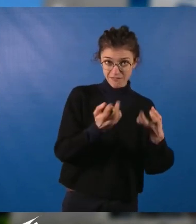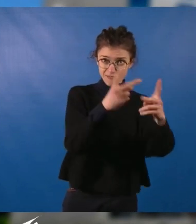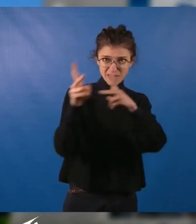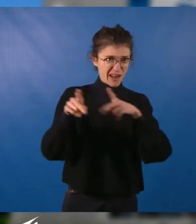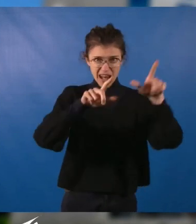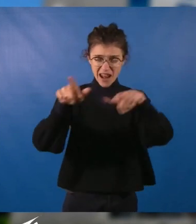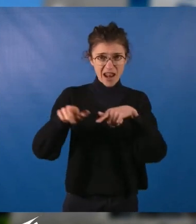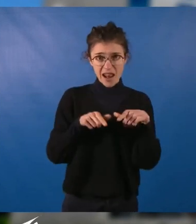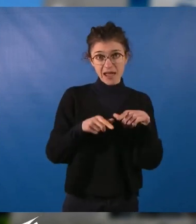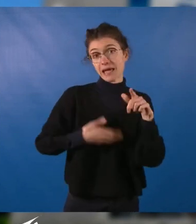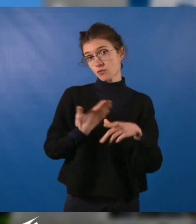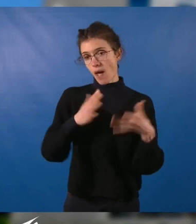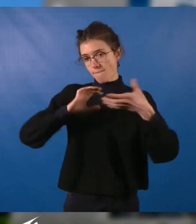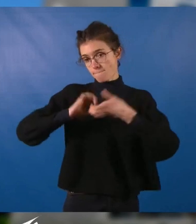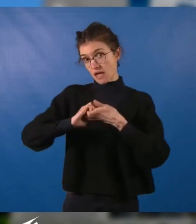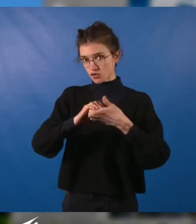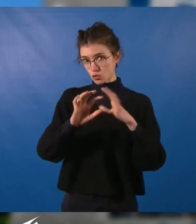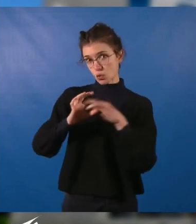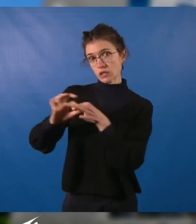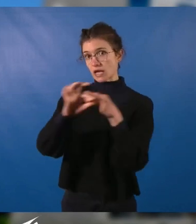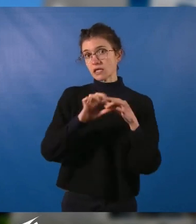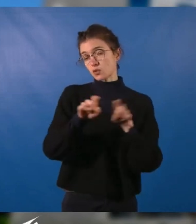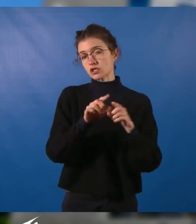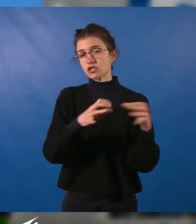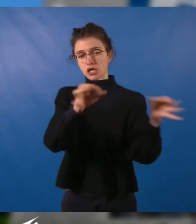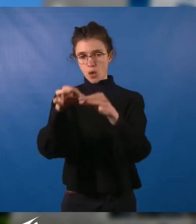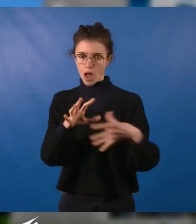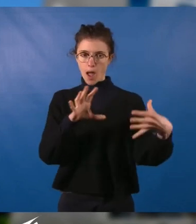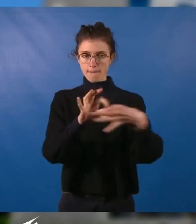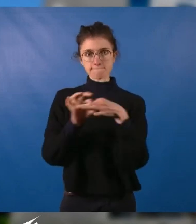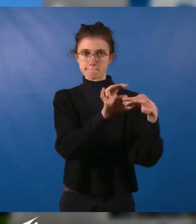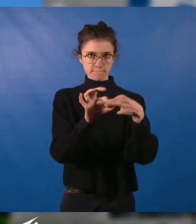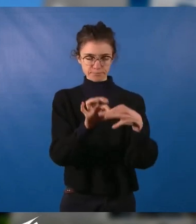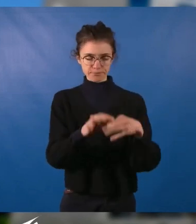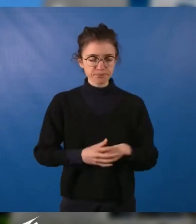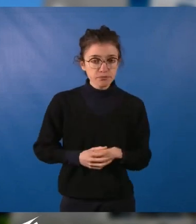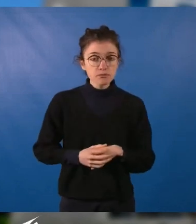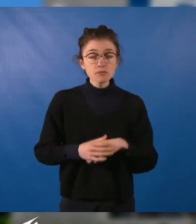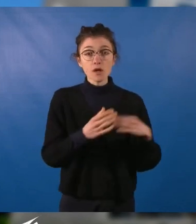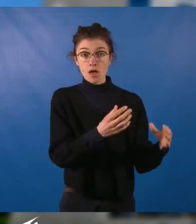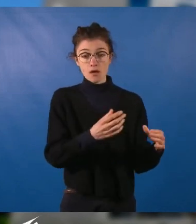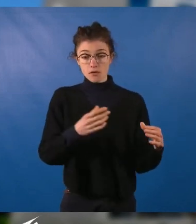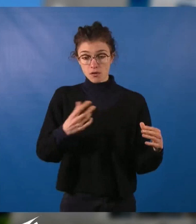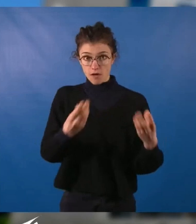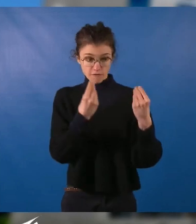solidarité et l'alliance des territoires. Cette bonne santé financière, nous la devons aussi à